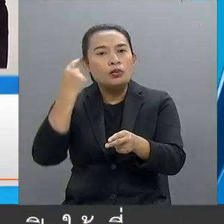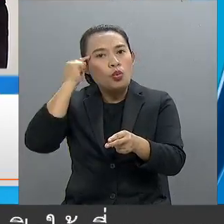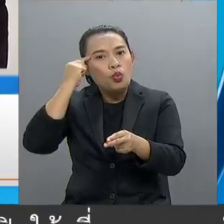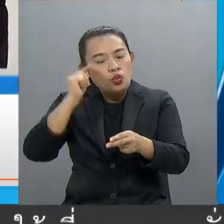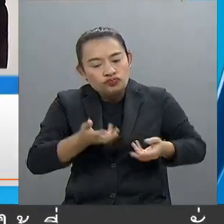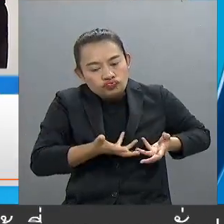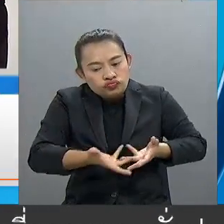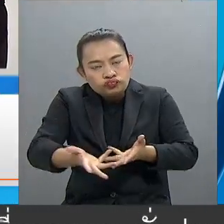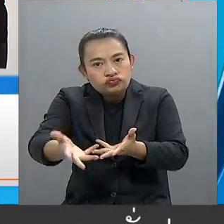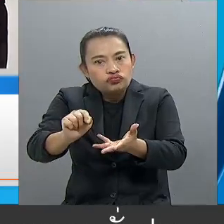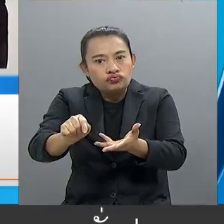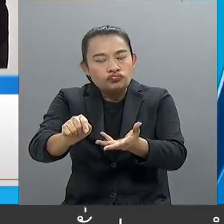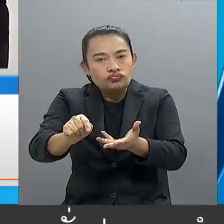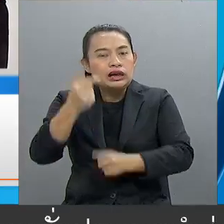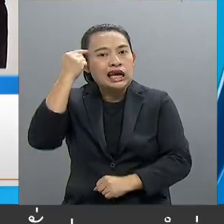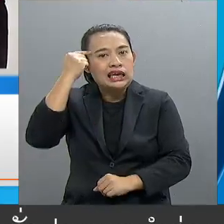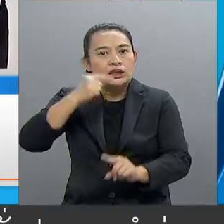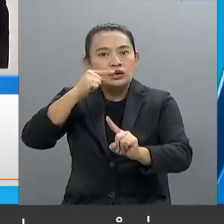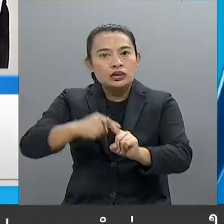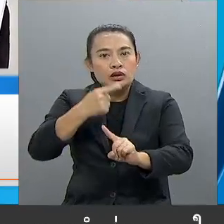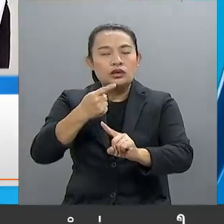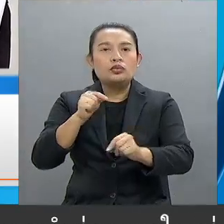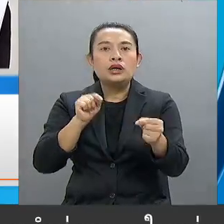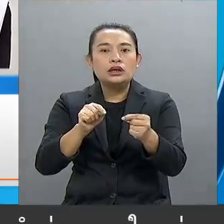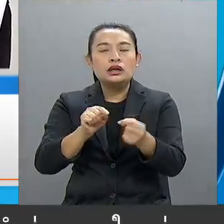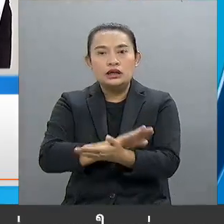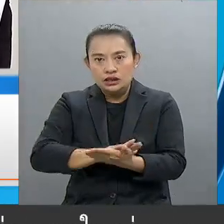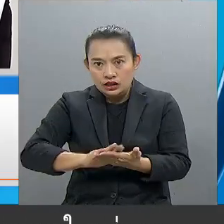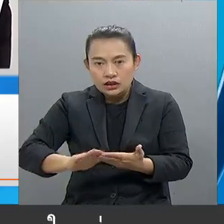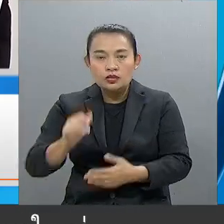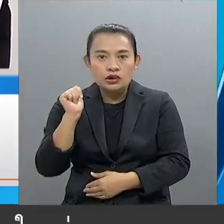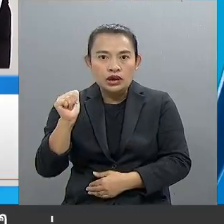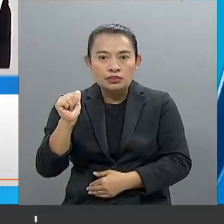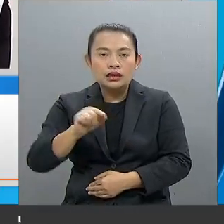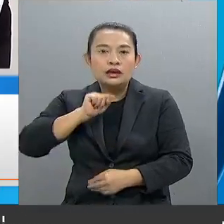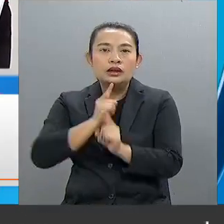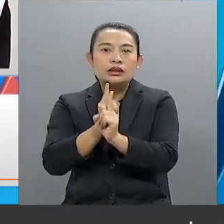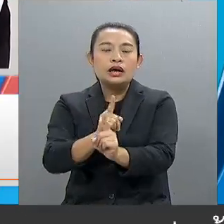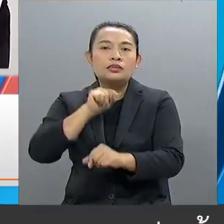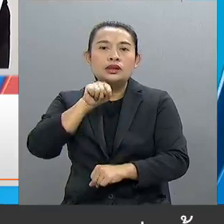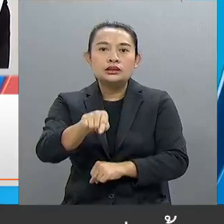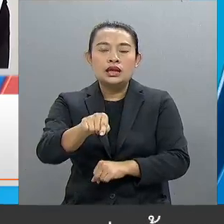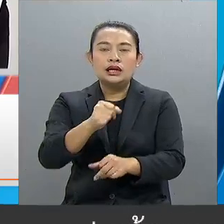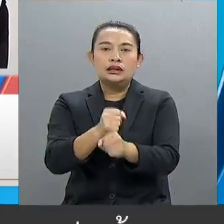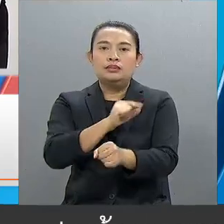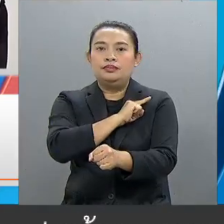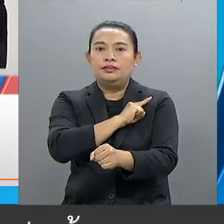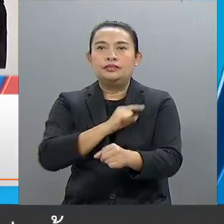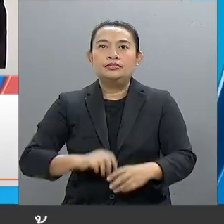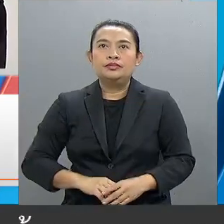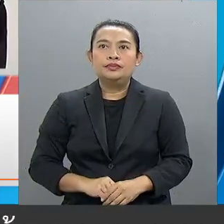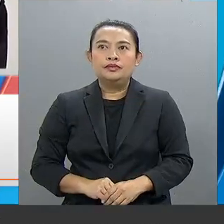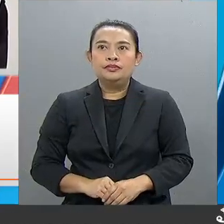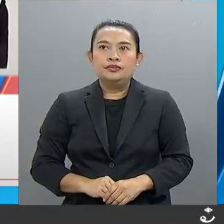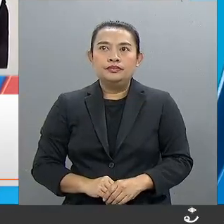สิ้นเดือนนี้ไหมคะอย่างที่ท่านอธิบดีท่านได้สั่งการไว้นะคะ ผมกราบเรียนนี้นะครับว่าเนื่อง